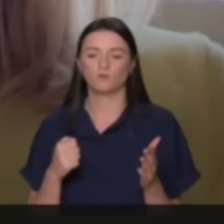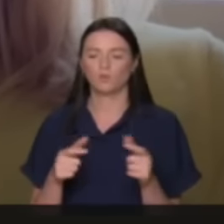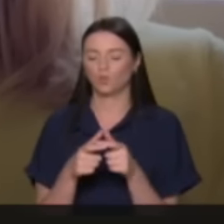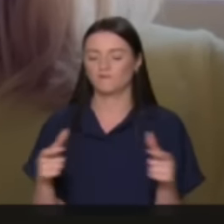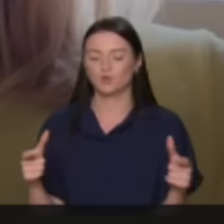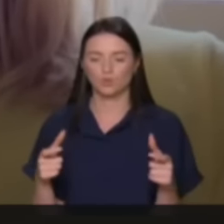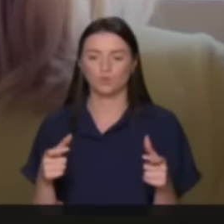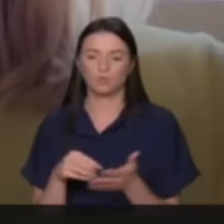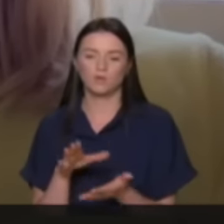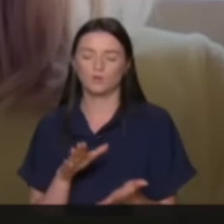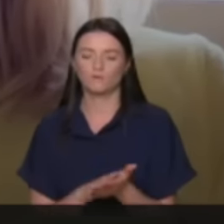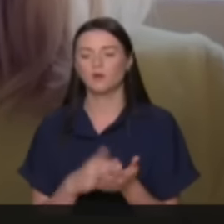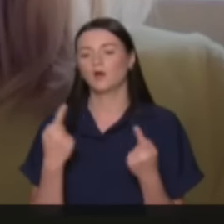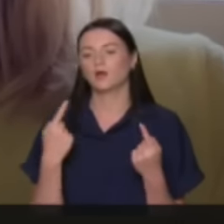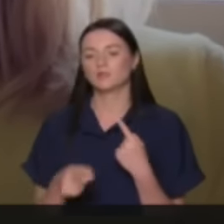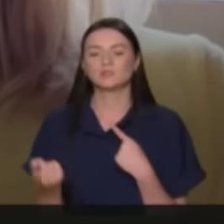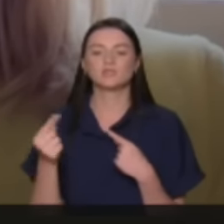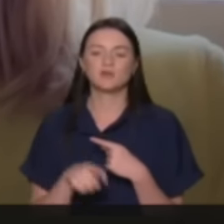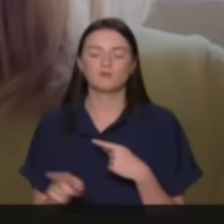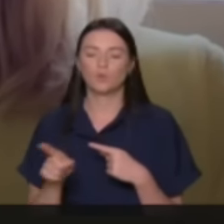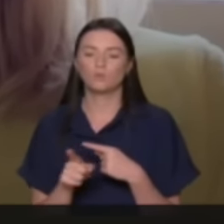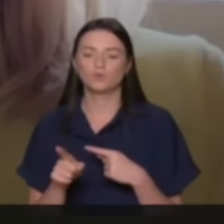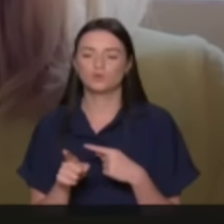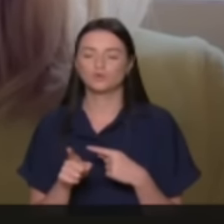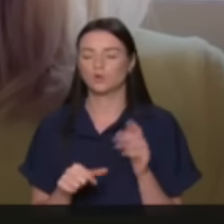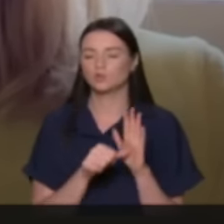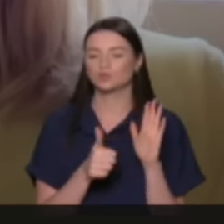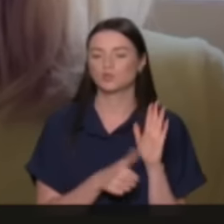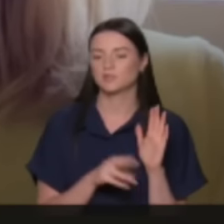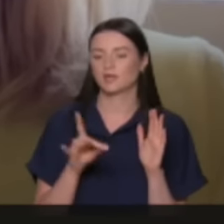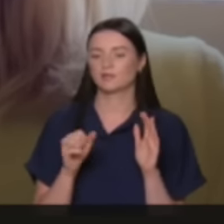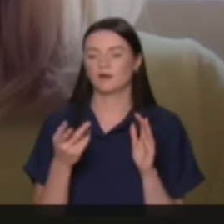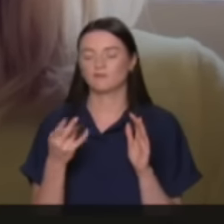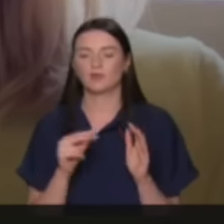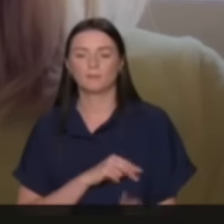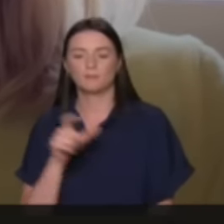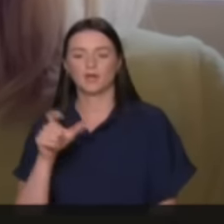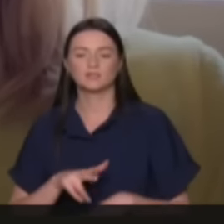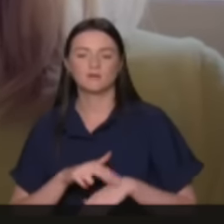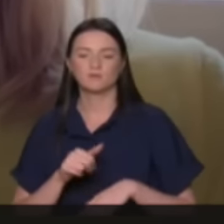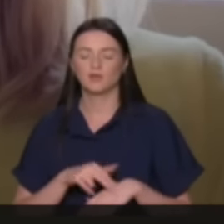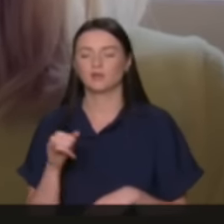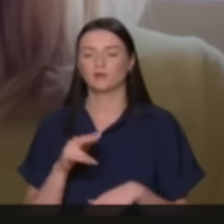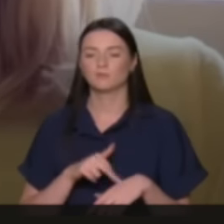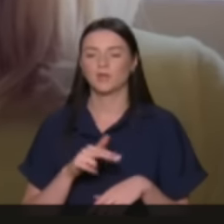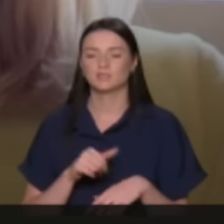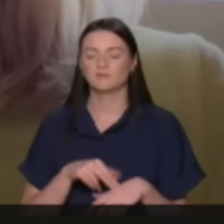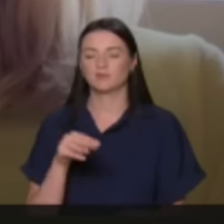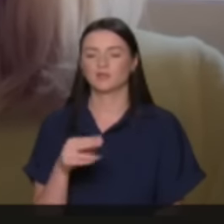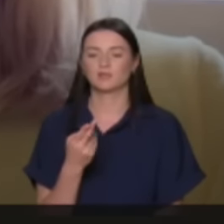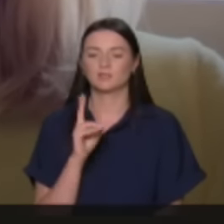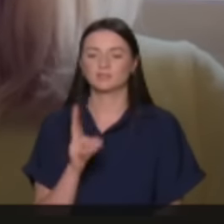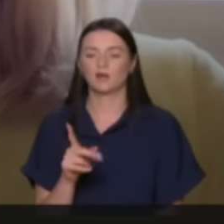обліковому? Різниця в тому, що з 16 травня працівник поліції та працівник ТЦК